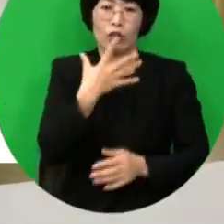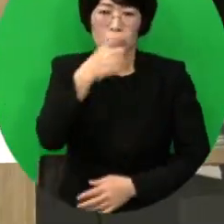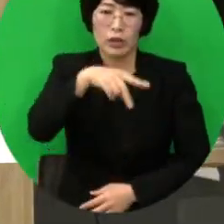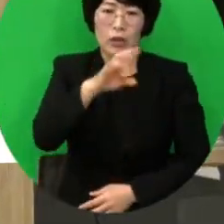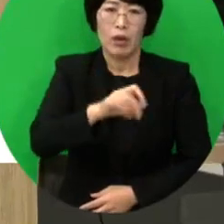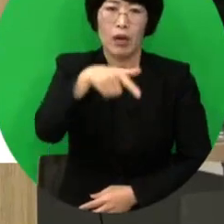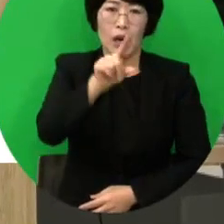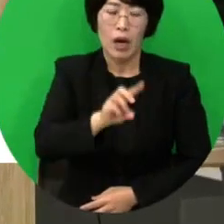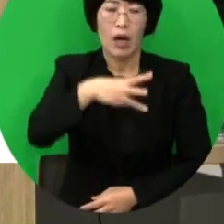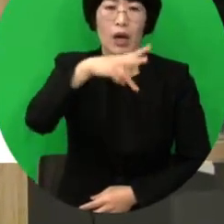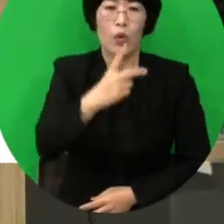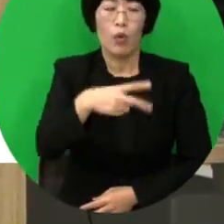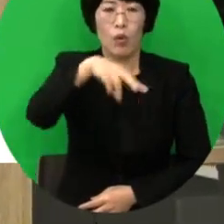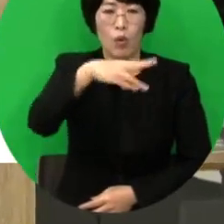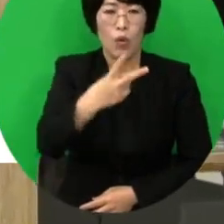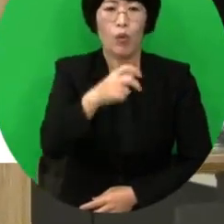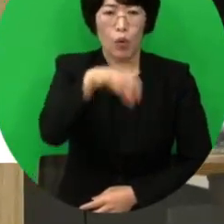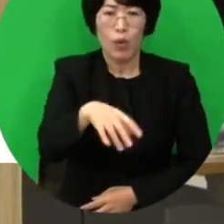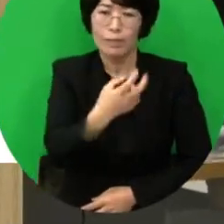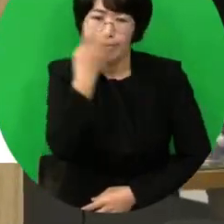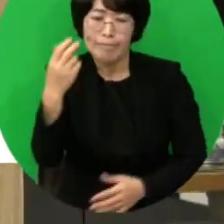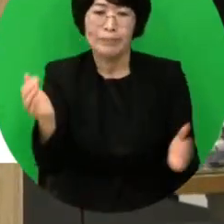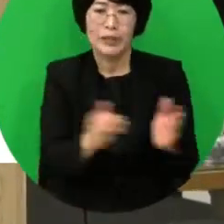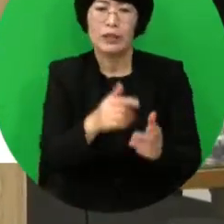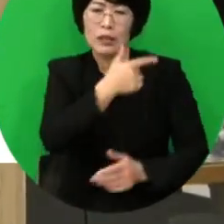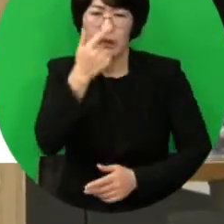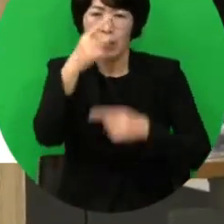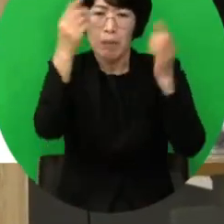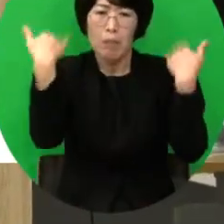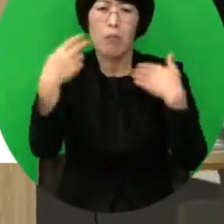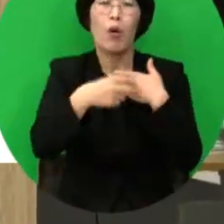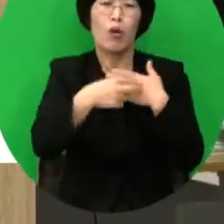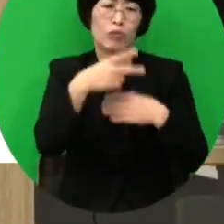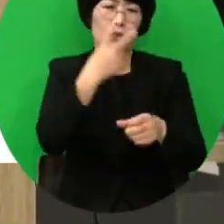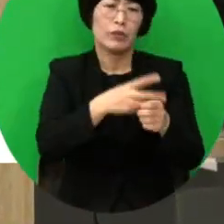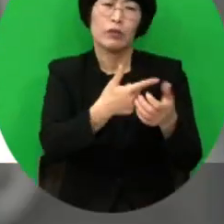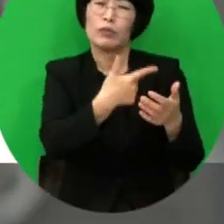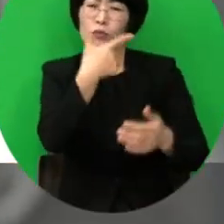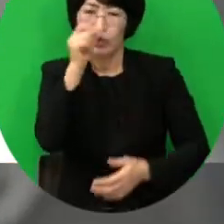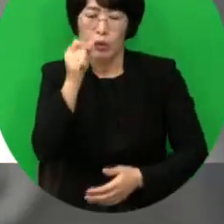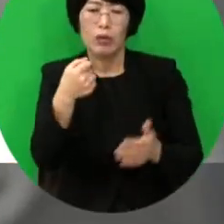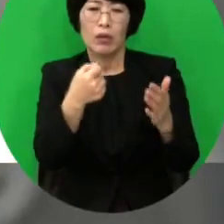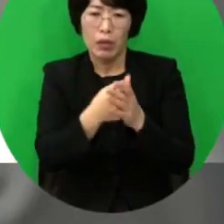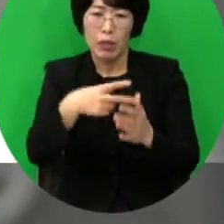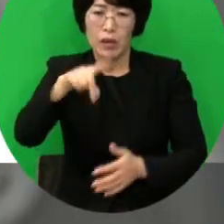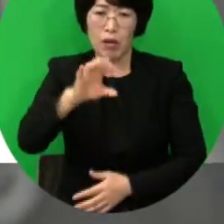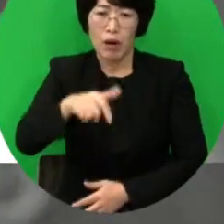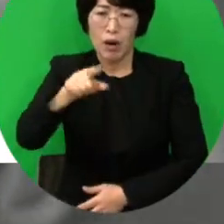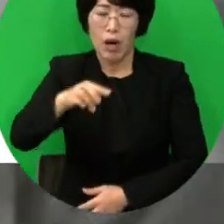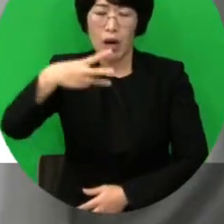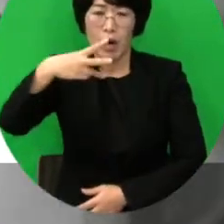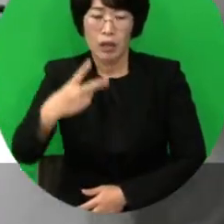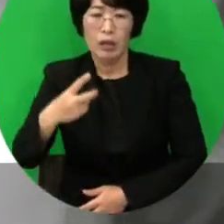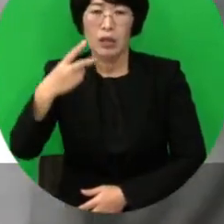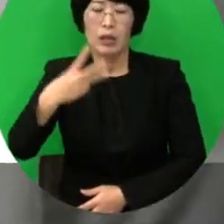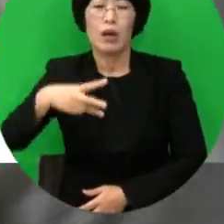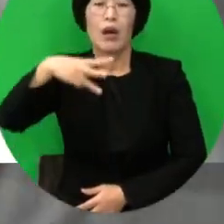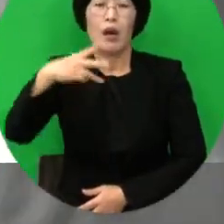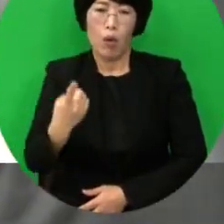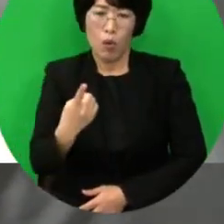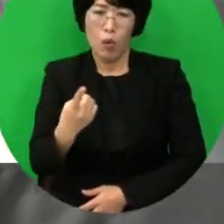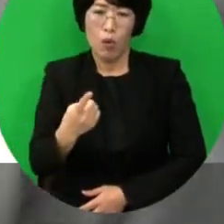체계를 점검했습니다. 김 지사는 대형 병원의 진료 차질로 성가룰로 병원 같은 2차 의료기관의 환자